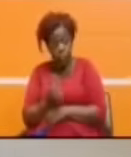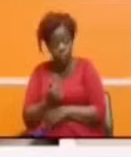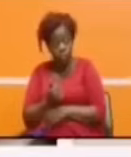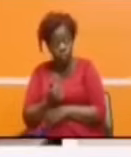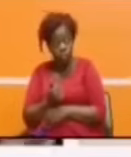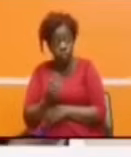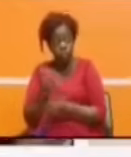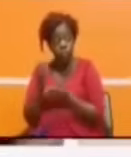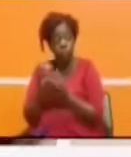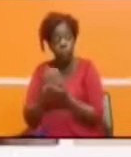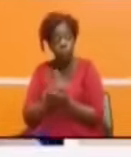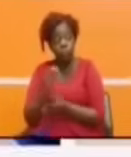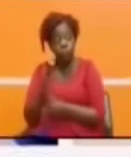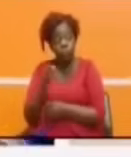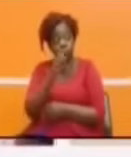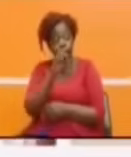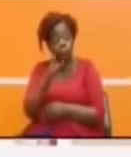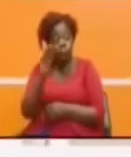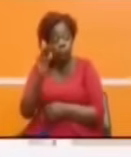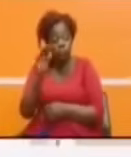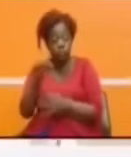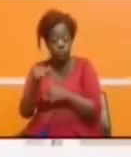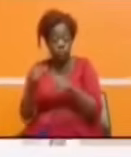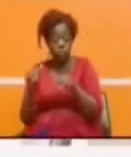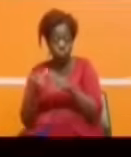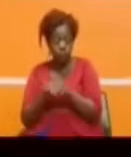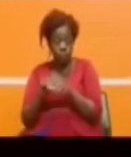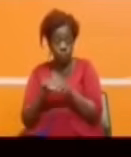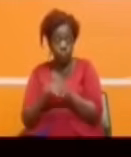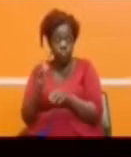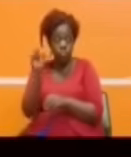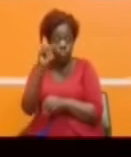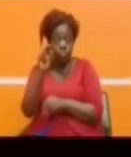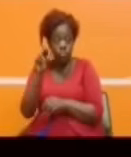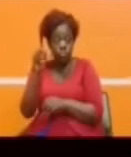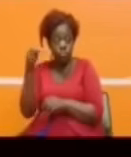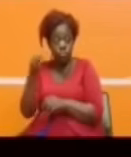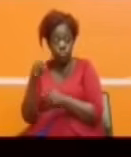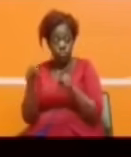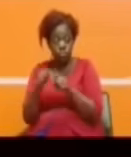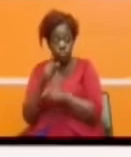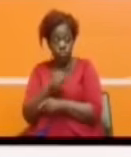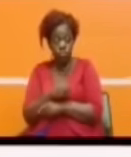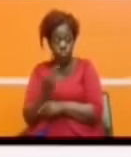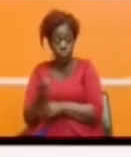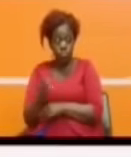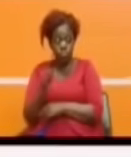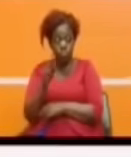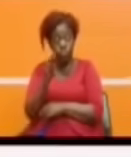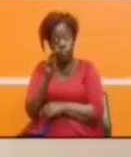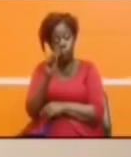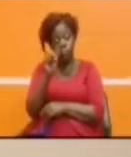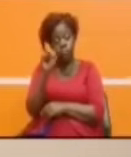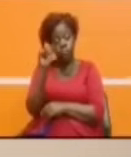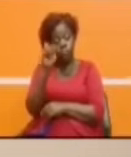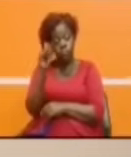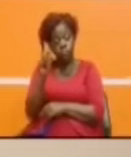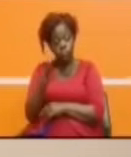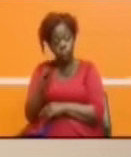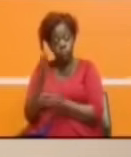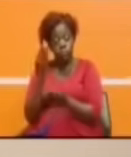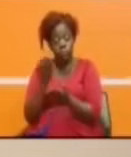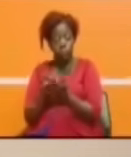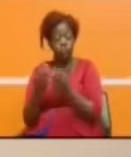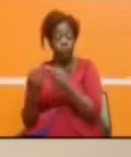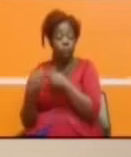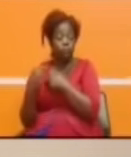ne sereebu. Ssente w'ekibiina ekigatta abaka abakyala mu palamenti Sarah Opende n'omubaka omukyala w'emubende Hope Grand Nakazibwe basabye abaami nti